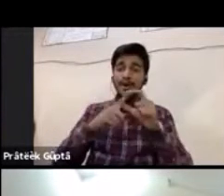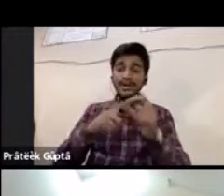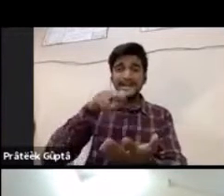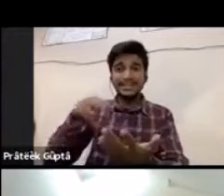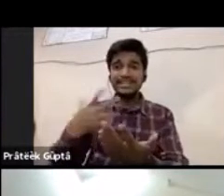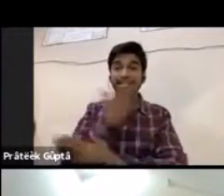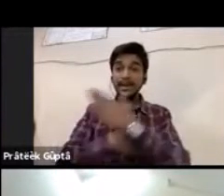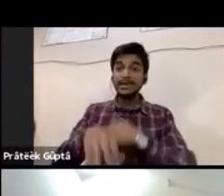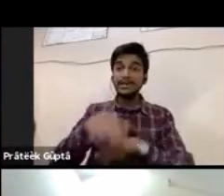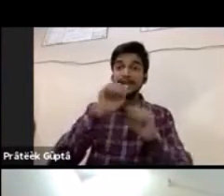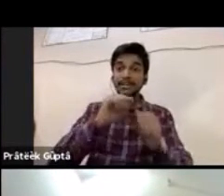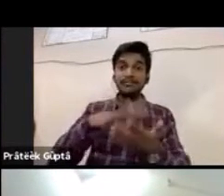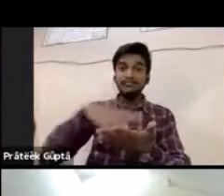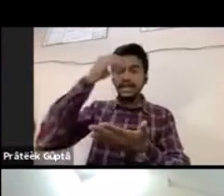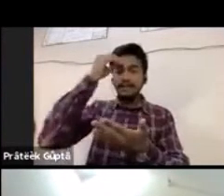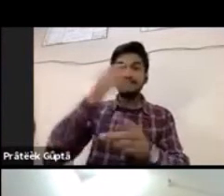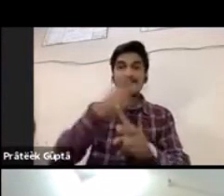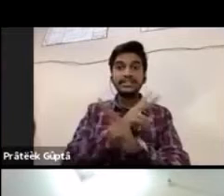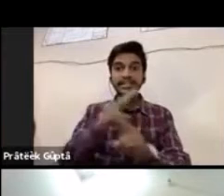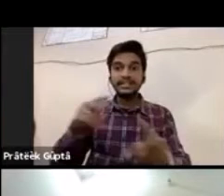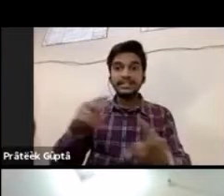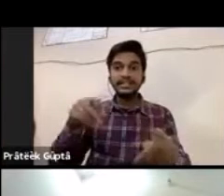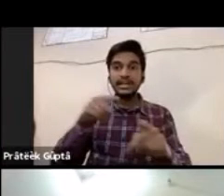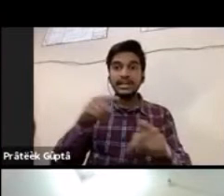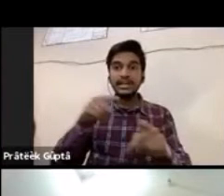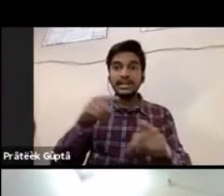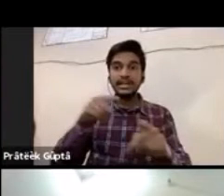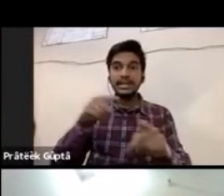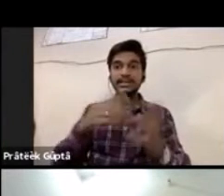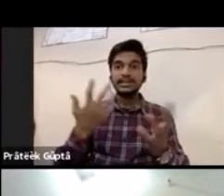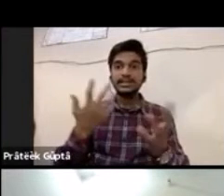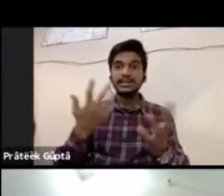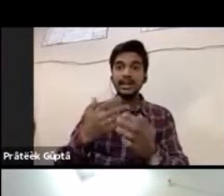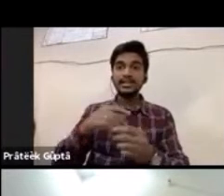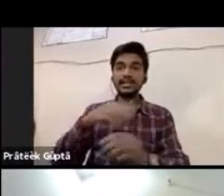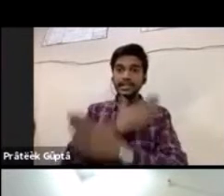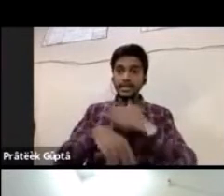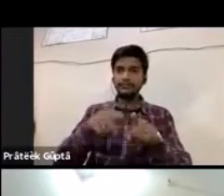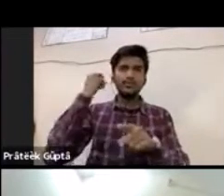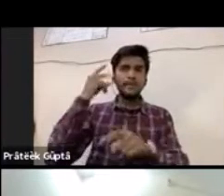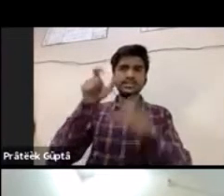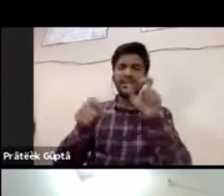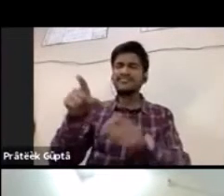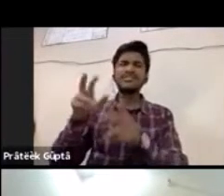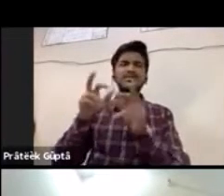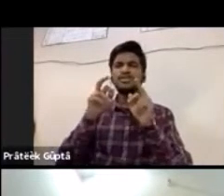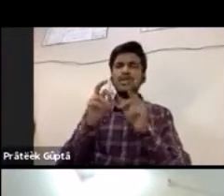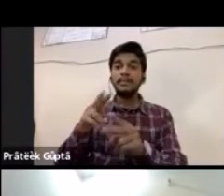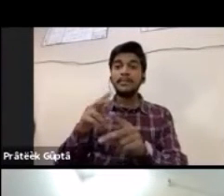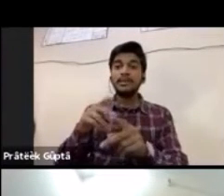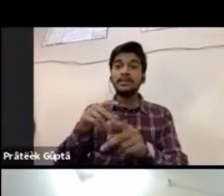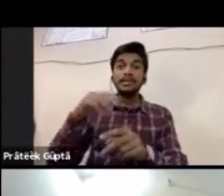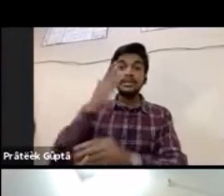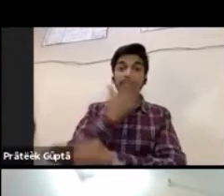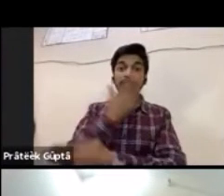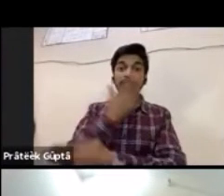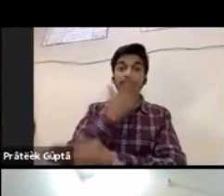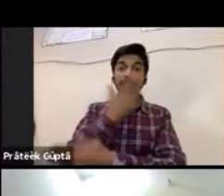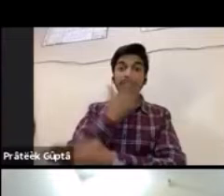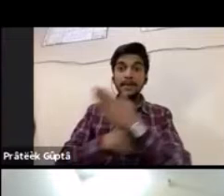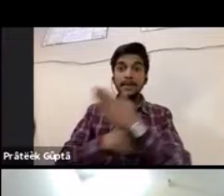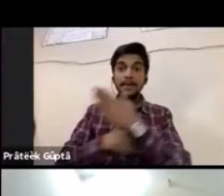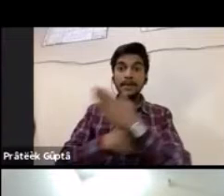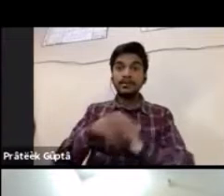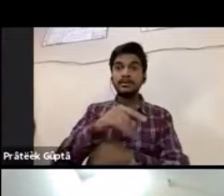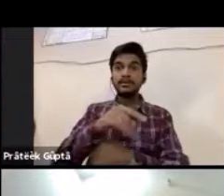एटिकेट्स. डिसेबिलिटी एटिकेट्स नॉन डिसेबल पर्सन के लिए ज्यादा जरूरी है कि वो हमें कैसे इंक्लूड करें. इट हैज टू बी